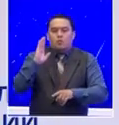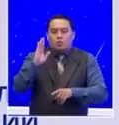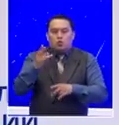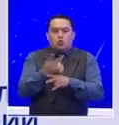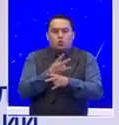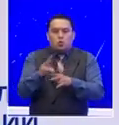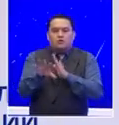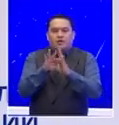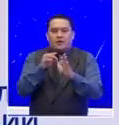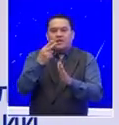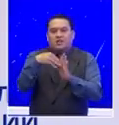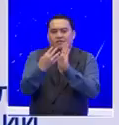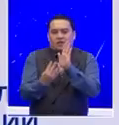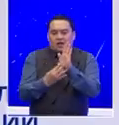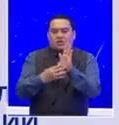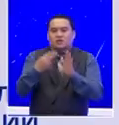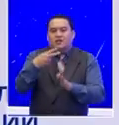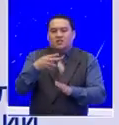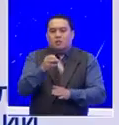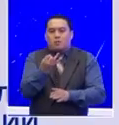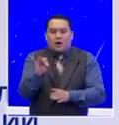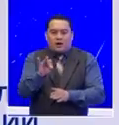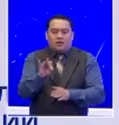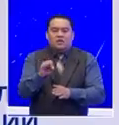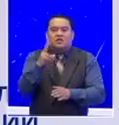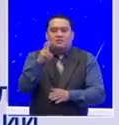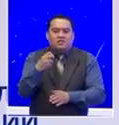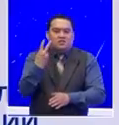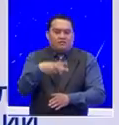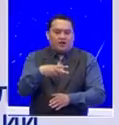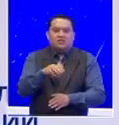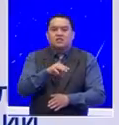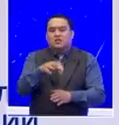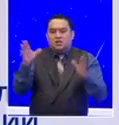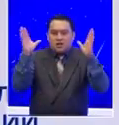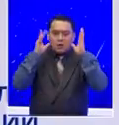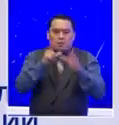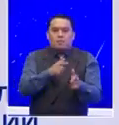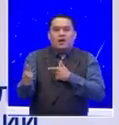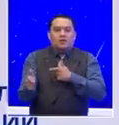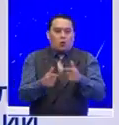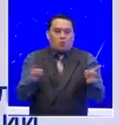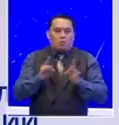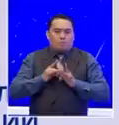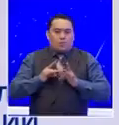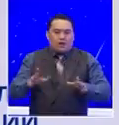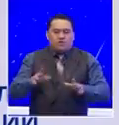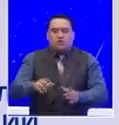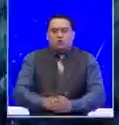ночь с 19 по 20 мая. Всего 220 имамов в Талдыкурганском регионе. Все уже подготовились к празднику